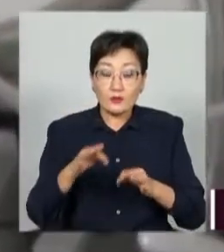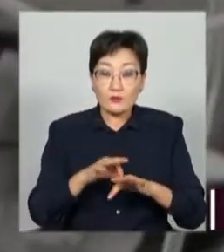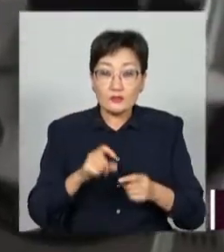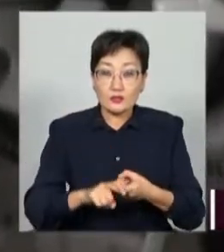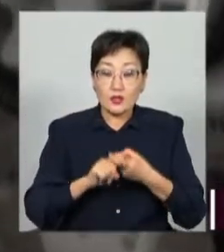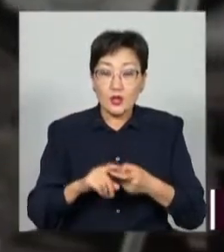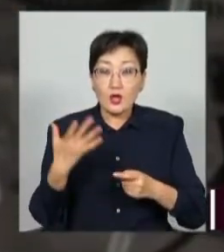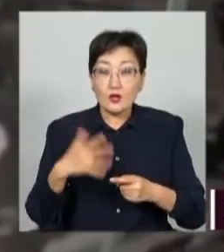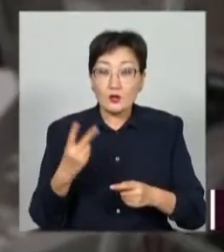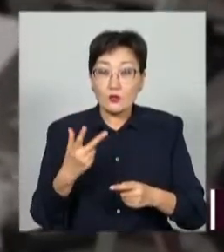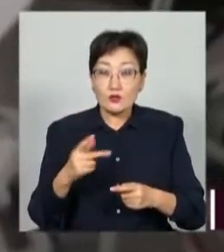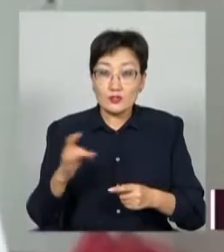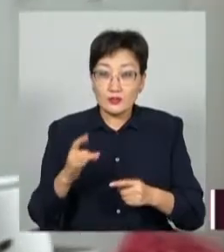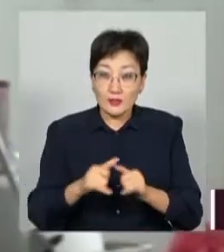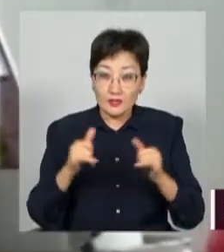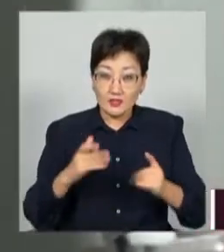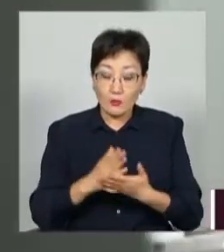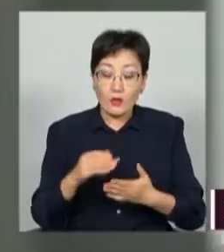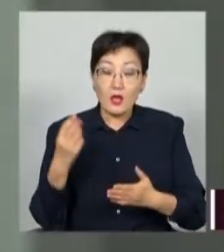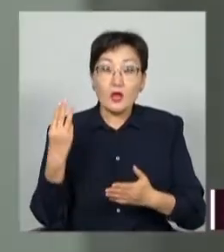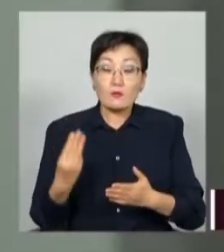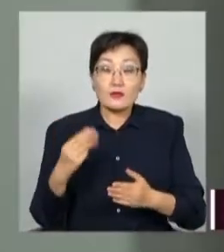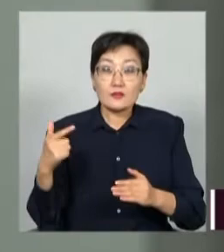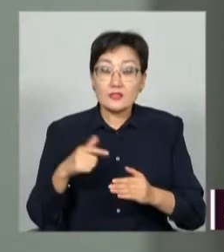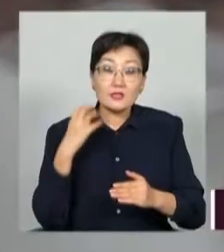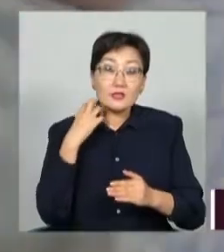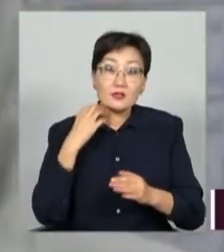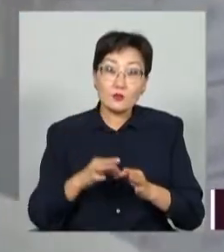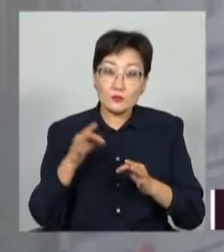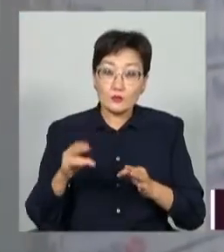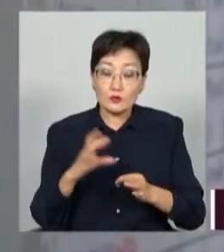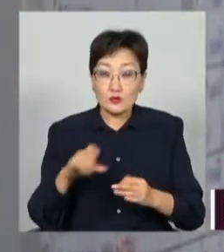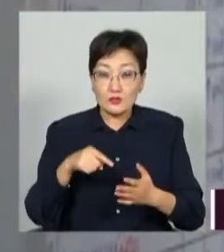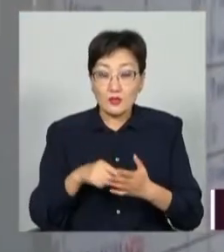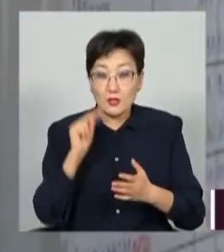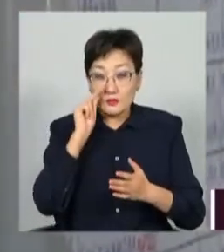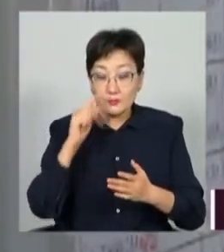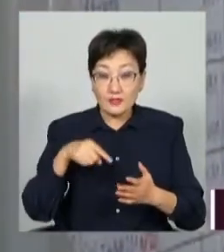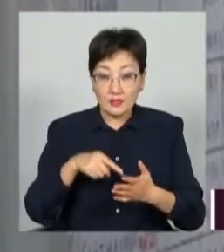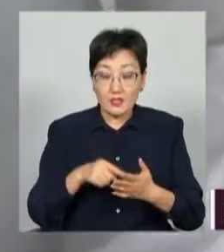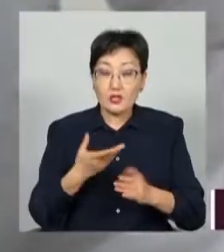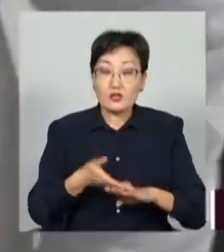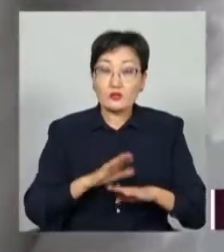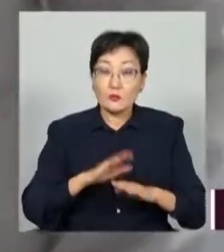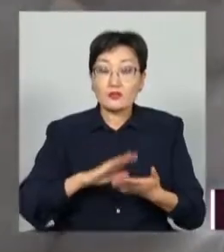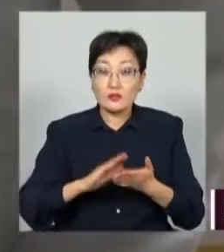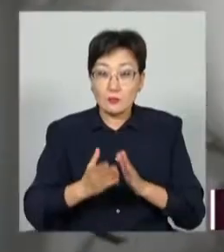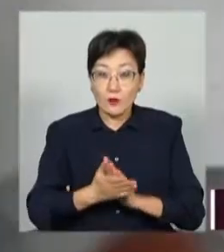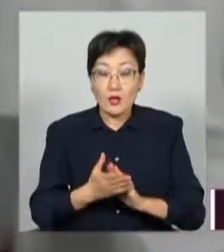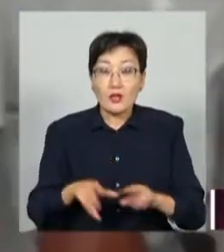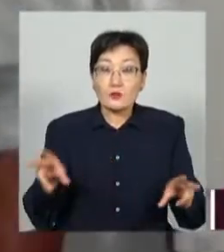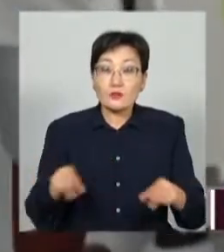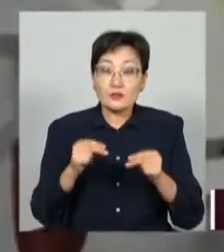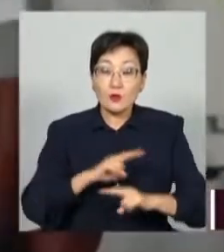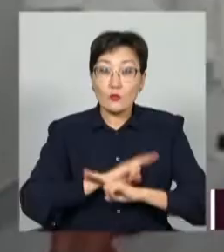сырқаттану 53 есеге артқан. Сонымен қатар Маңғыстау, Атырау, Қызылорда облыстарында және Нұр-Сұлтан мен Шымкент қалаларында да жағдай мәз емес. Абырой